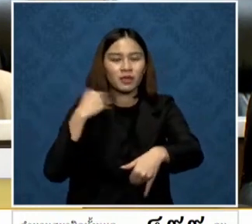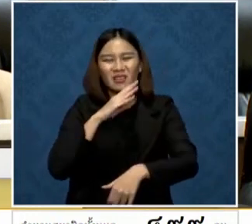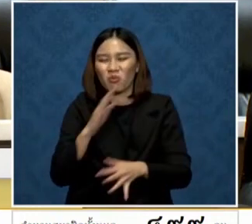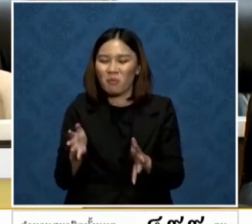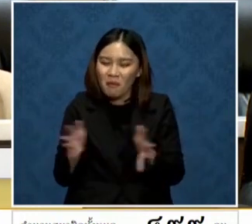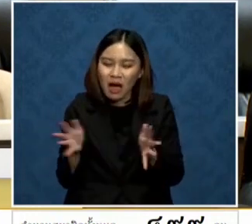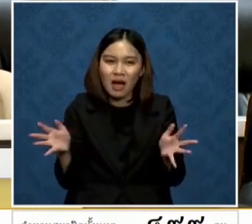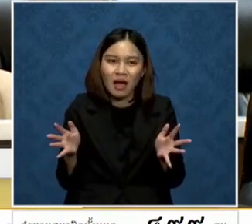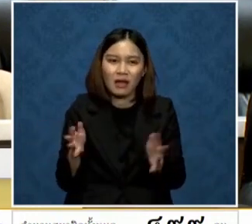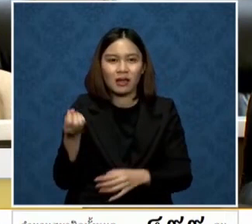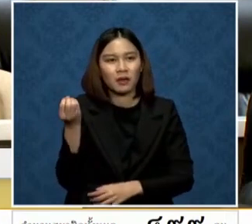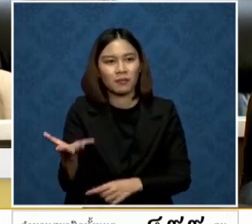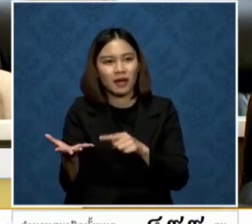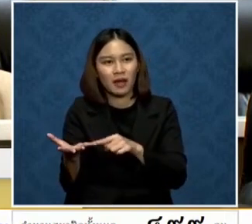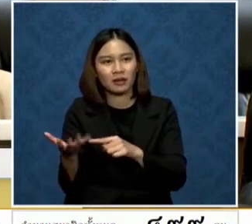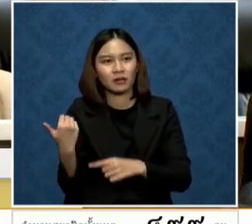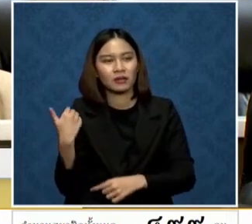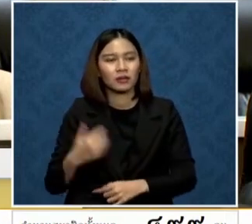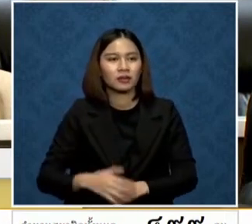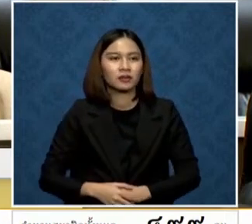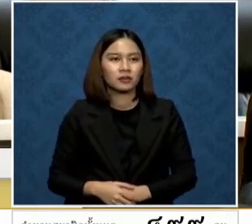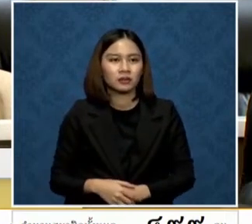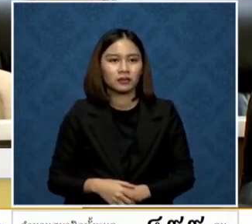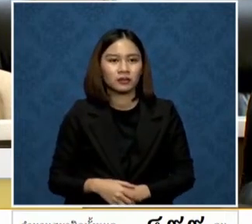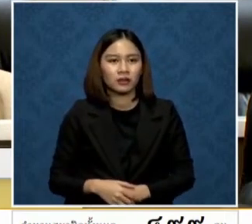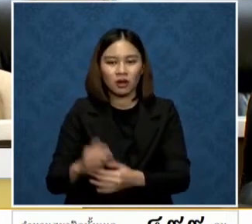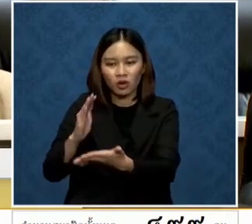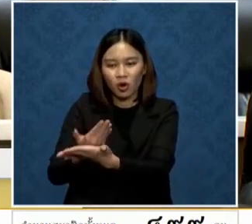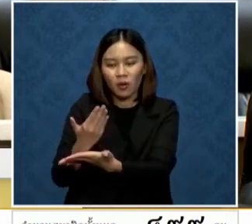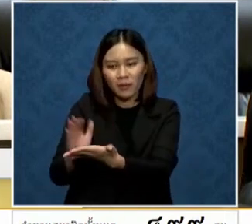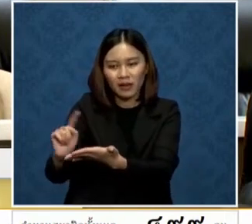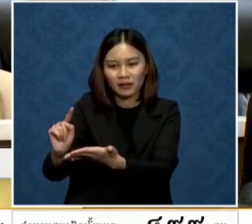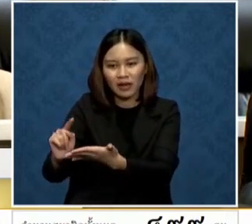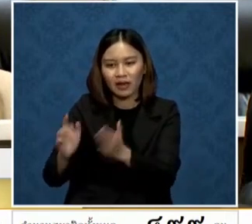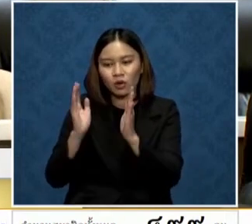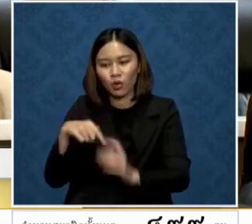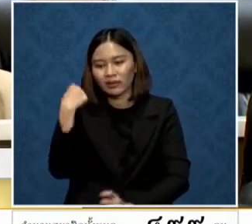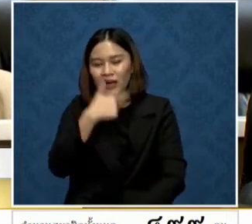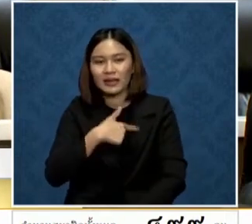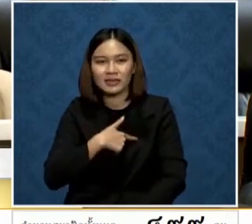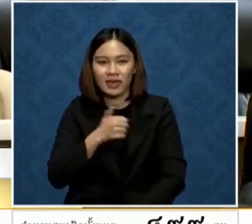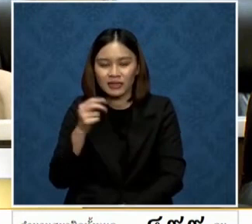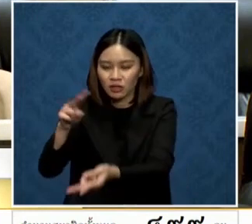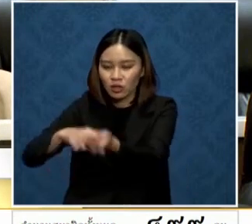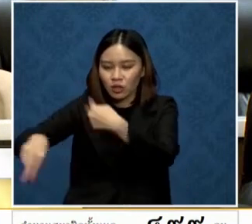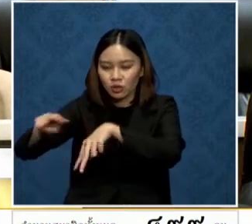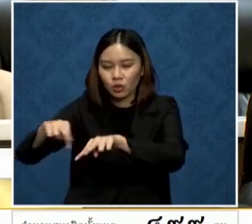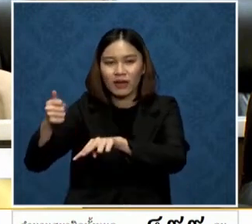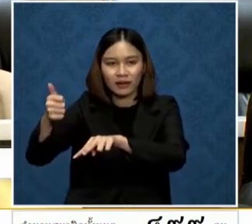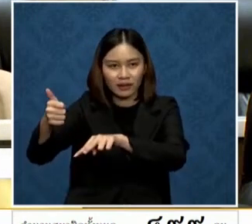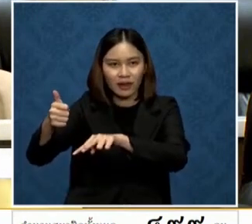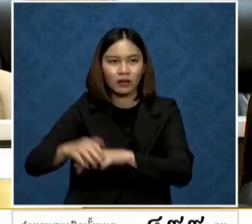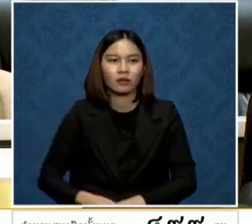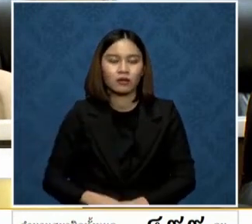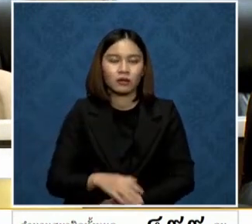เยอะก็เว้าเว้าเข้าไปให้ให้ประชาชนคนใจบุญน่ะดูแล